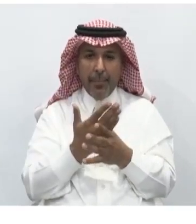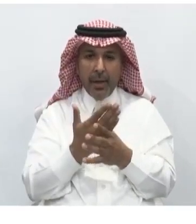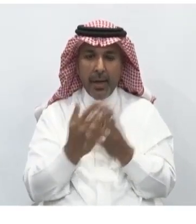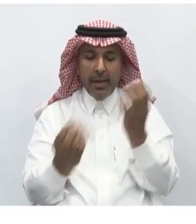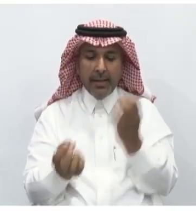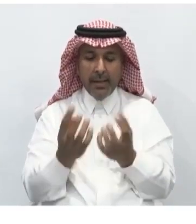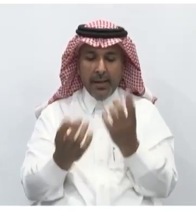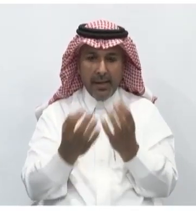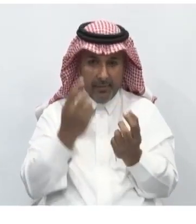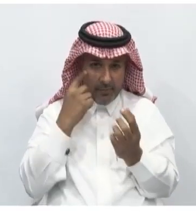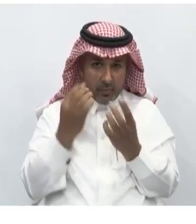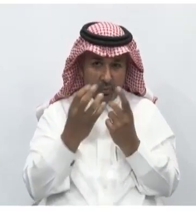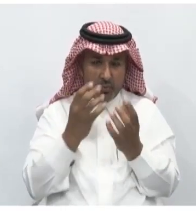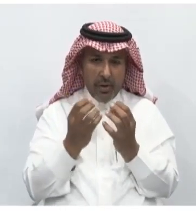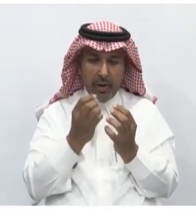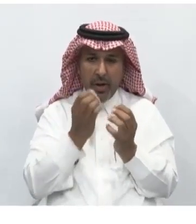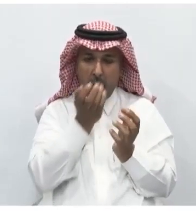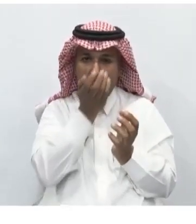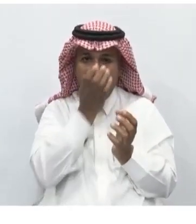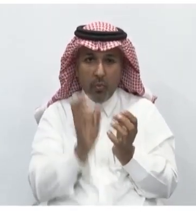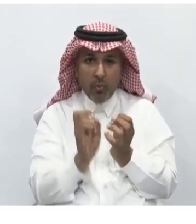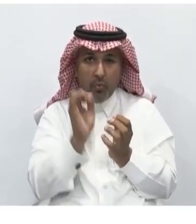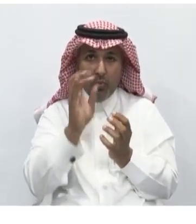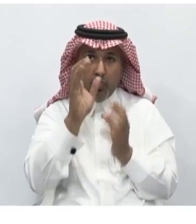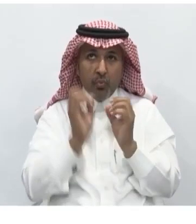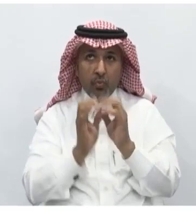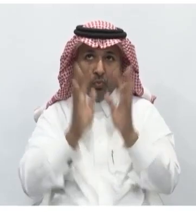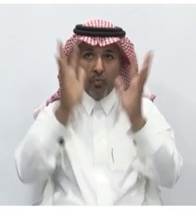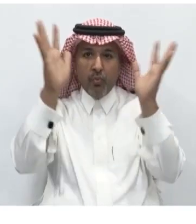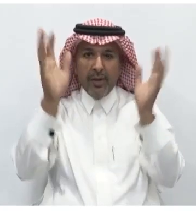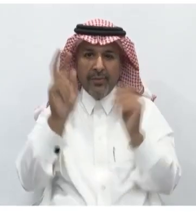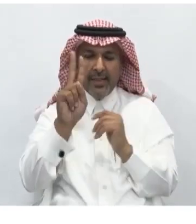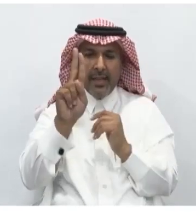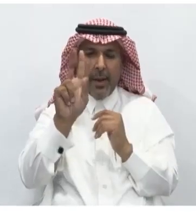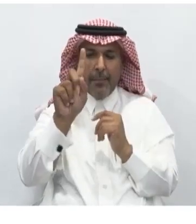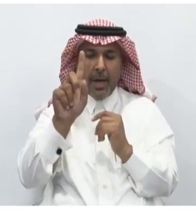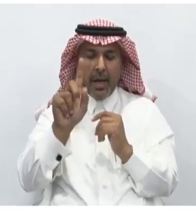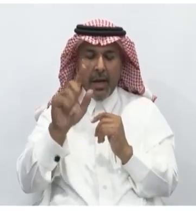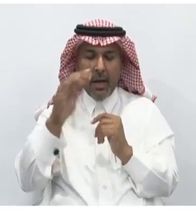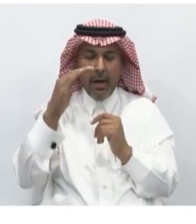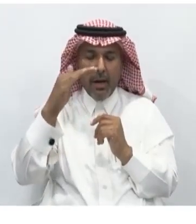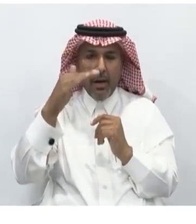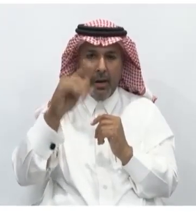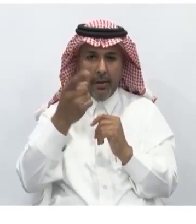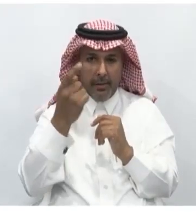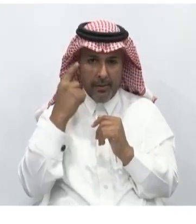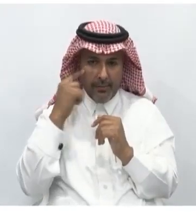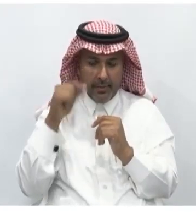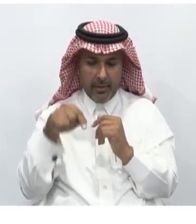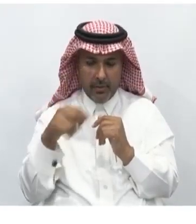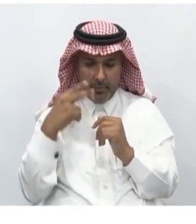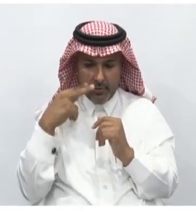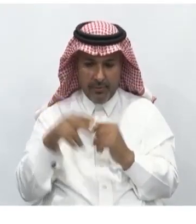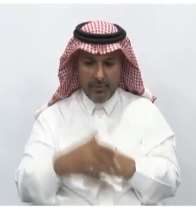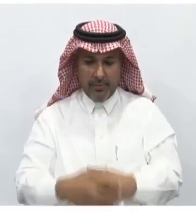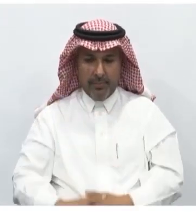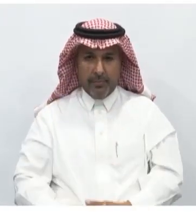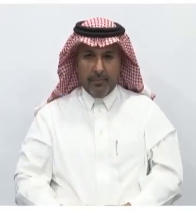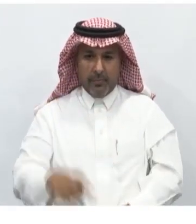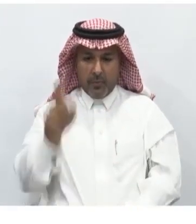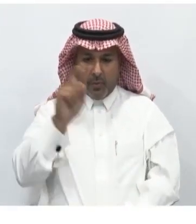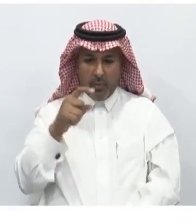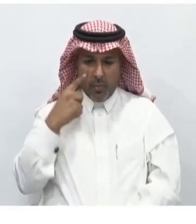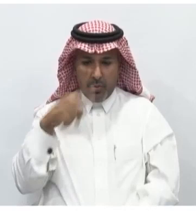جزيئات ماء التبلور. اليوم بإذن الله سنكمل مثال 5 1 تحديد